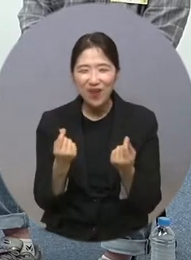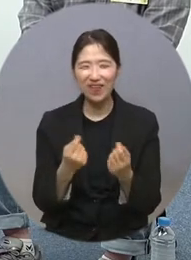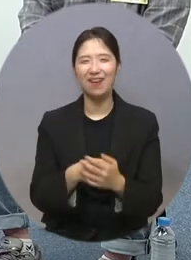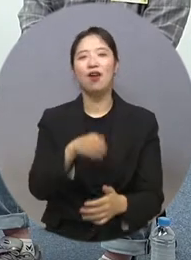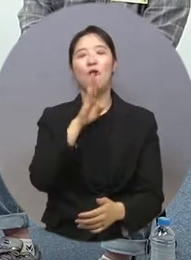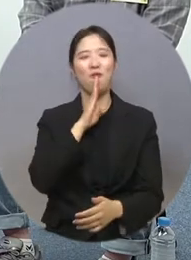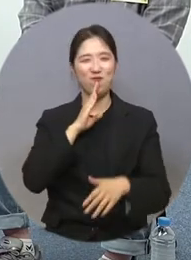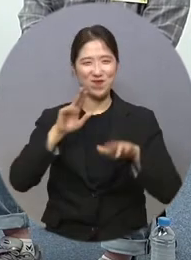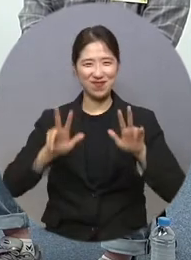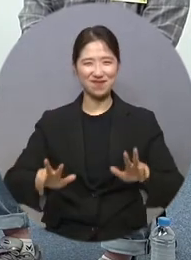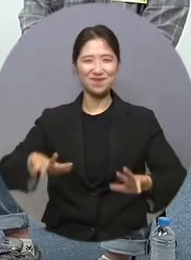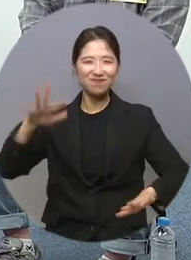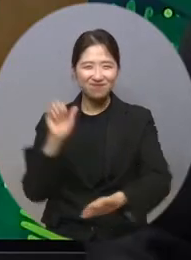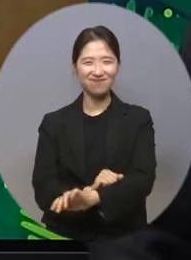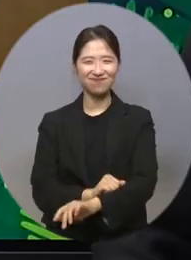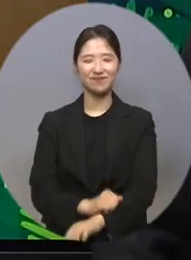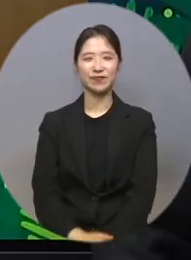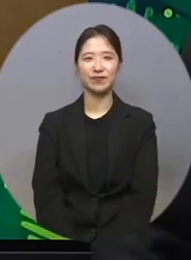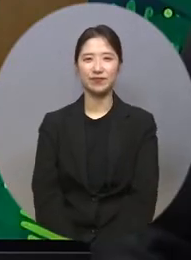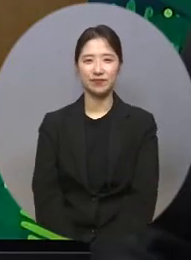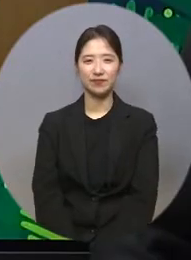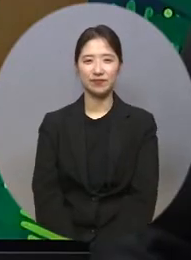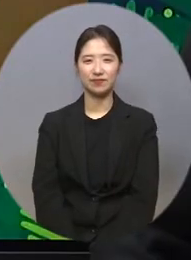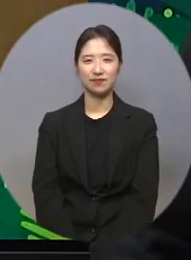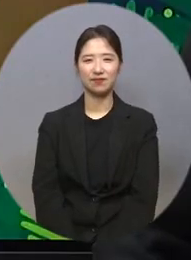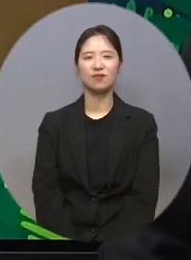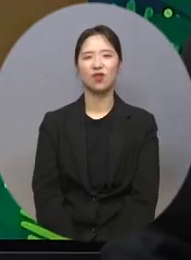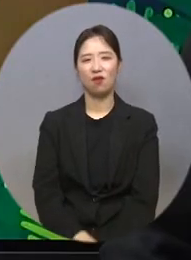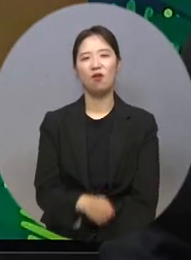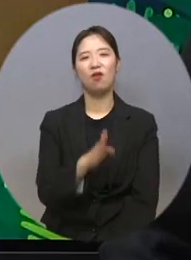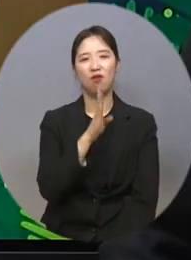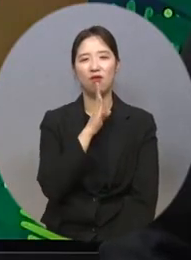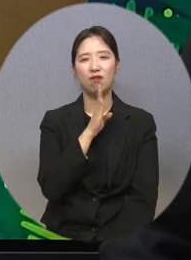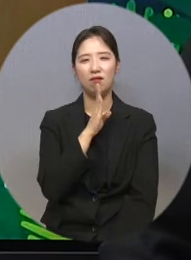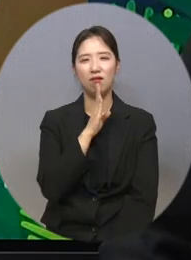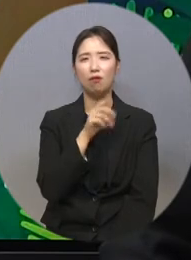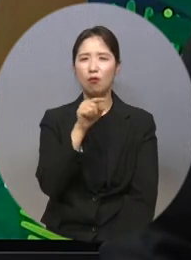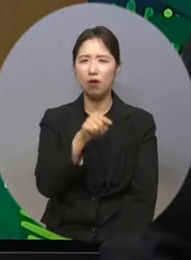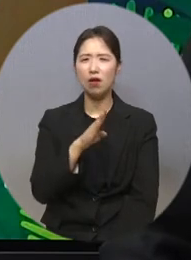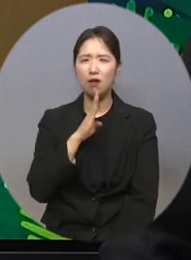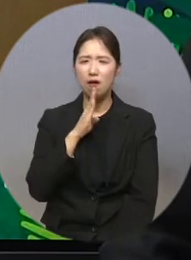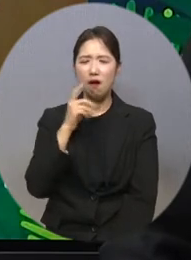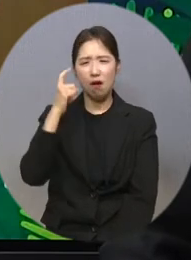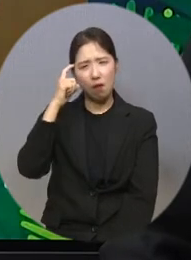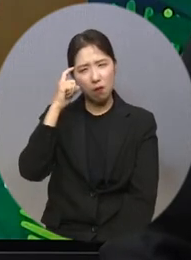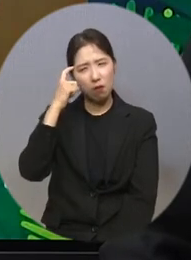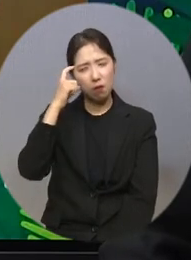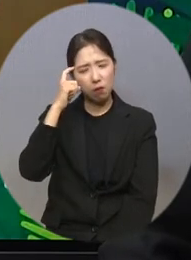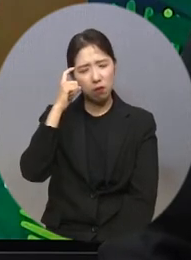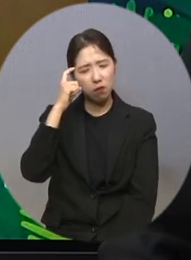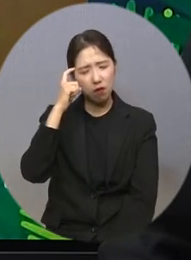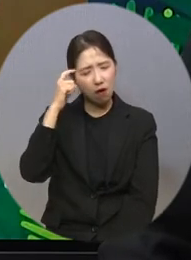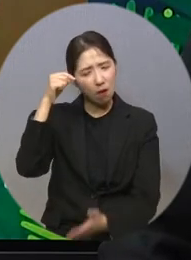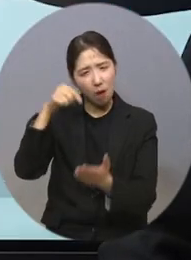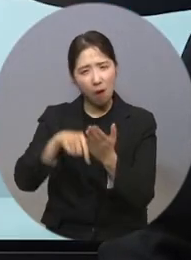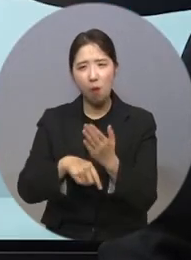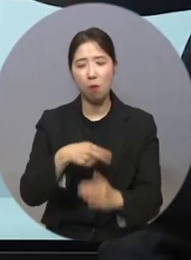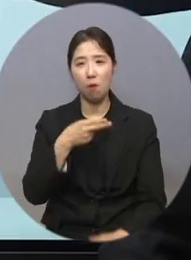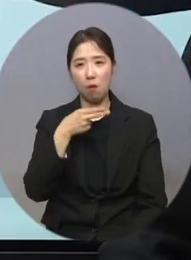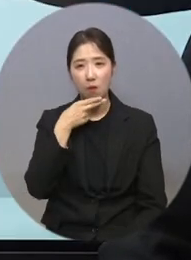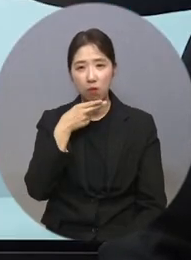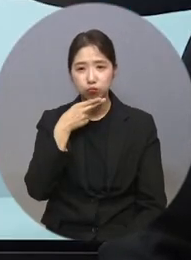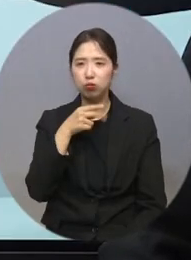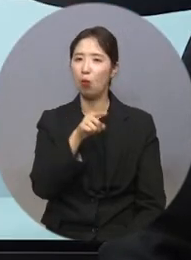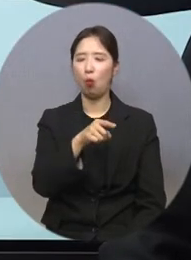돼가지고 잘 깎습니다. 아, 진짜 그런 거는 이렇게 한 곰곰이 생각해 보지 않으면